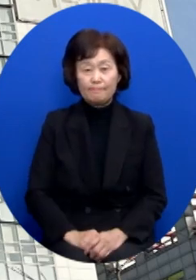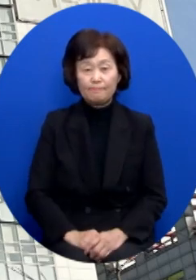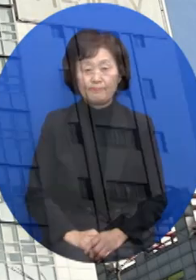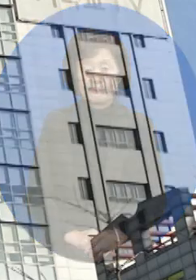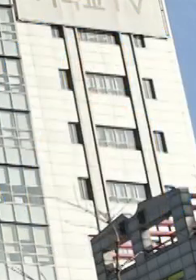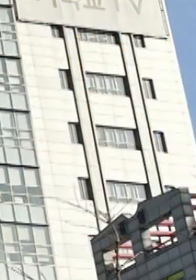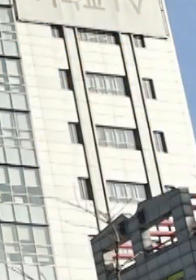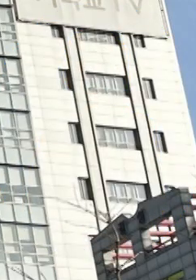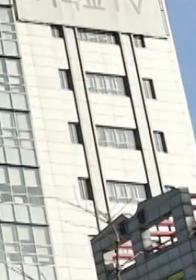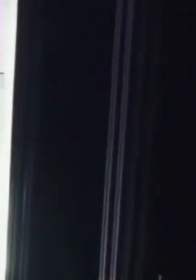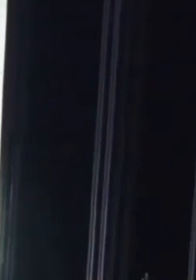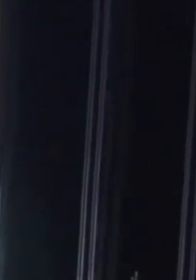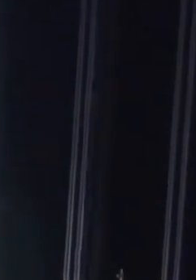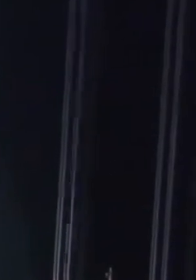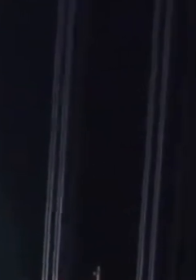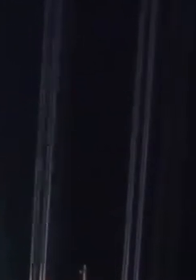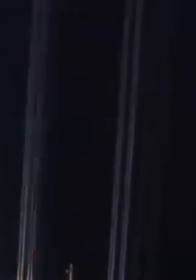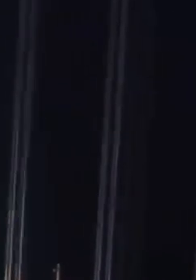단신이었습니다.